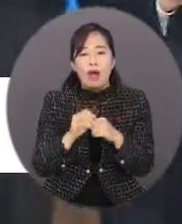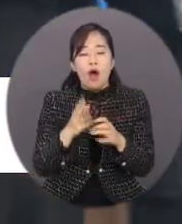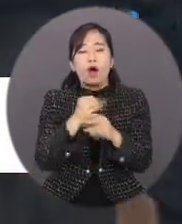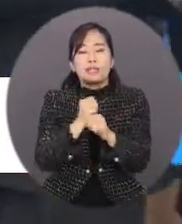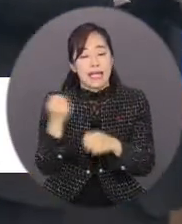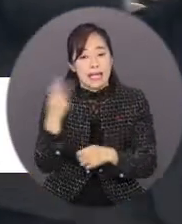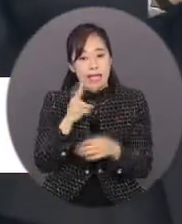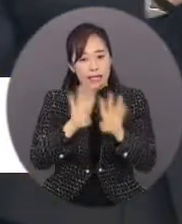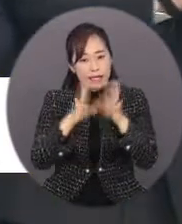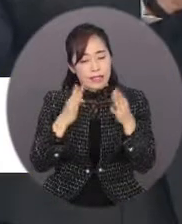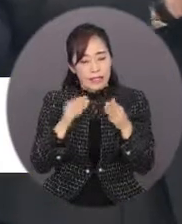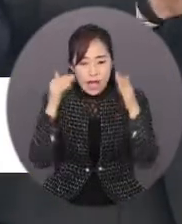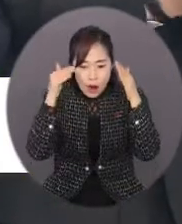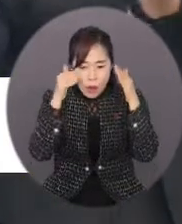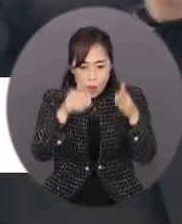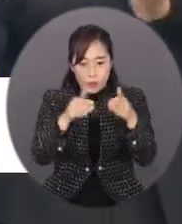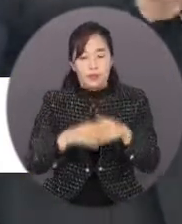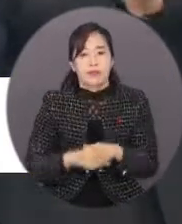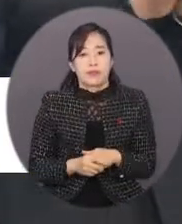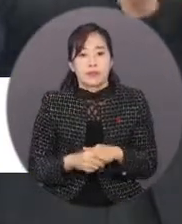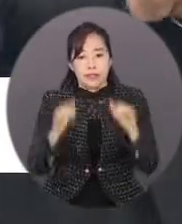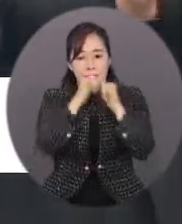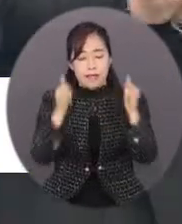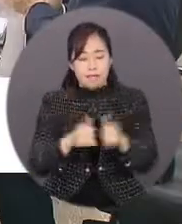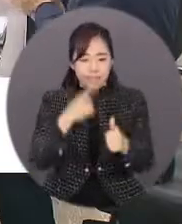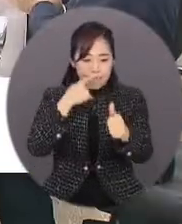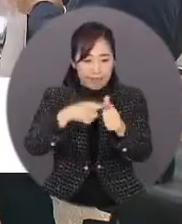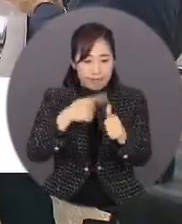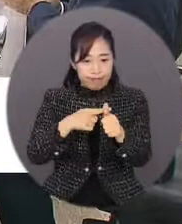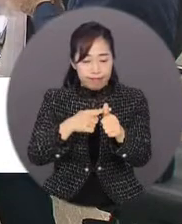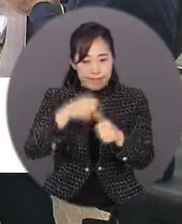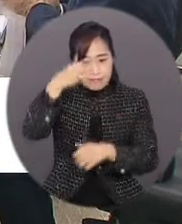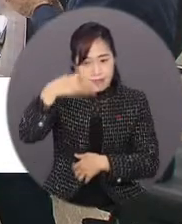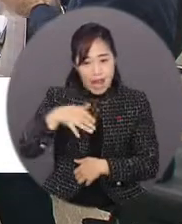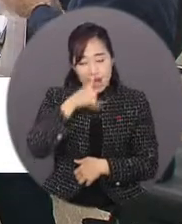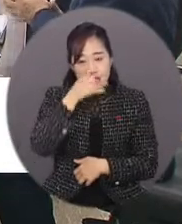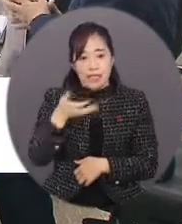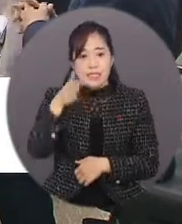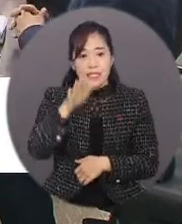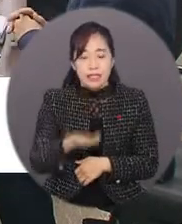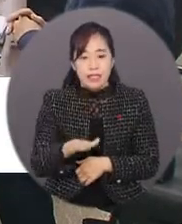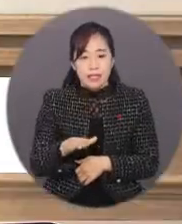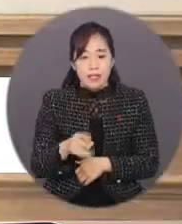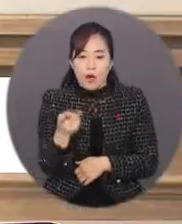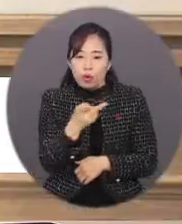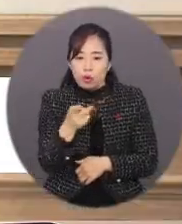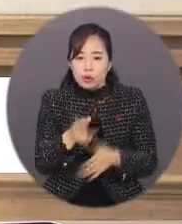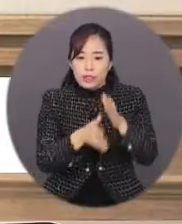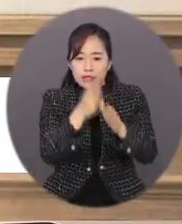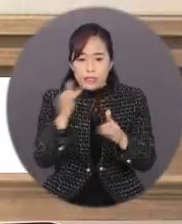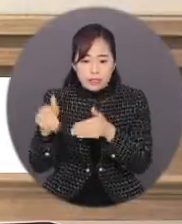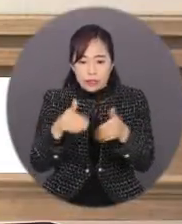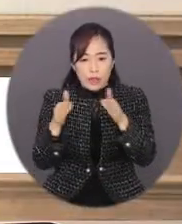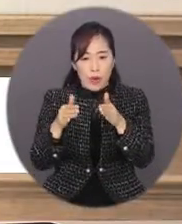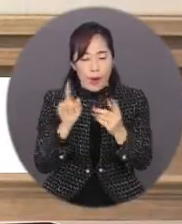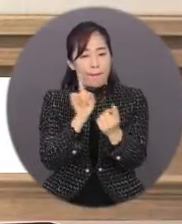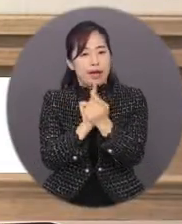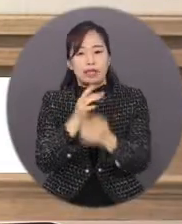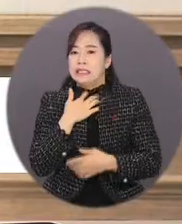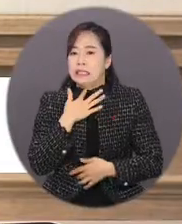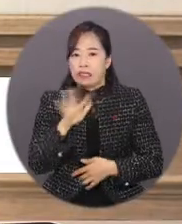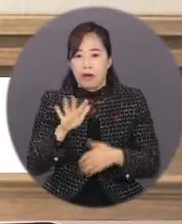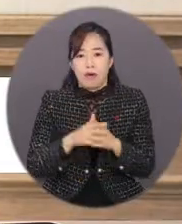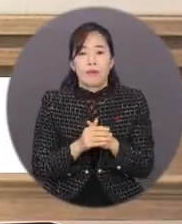쏠립니다. 전남 지역 사회단체들의 비난 성명이 잇따르는 가운데 양 시도 관계자들이 전혀 접촉이 없었던